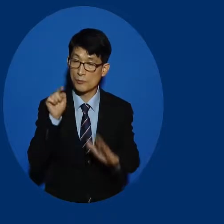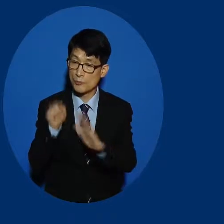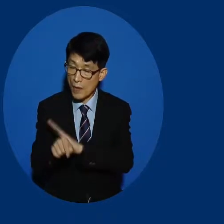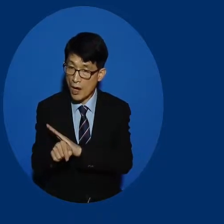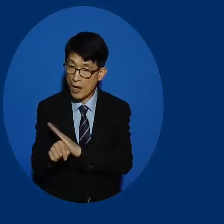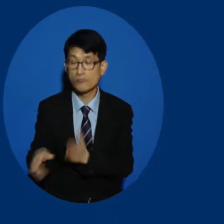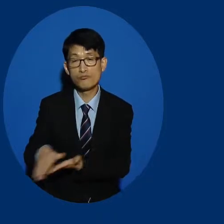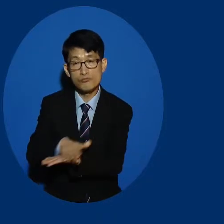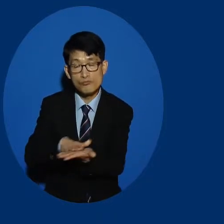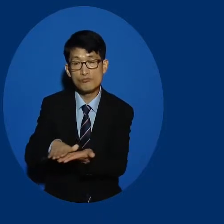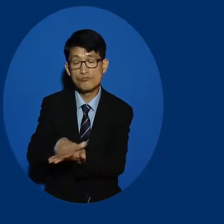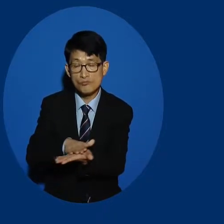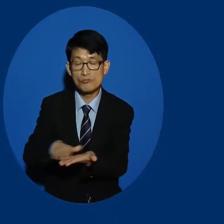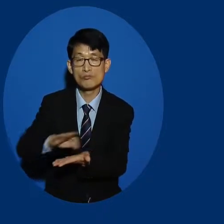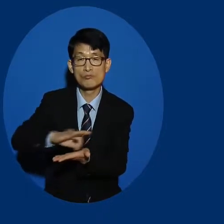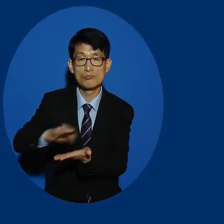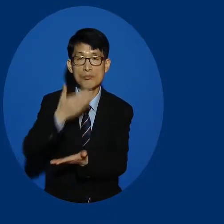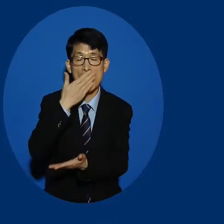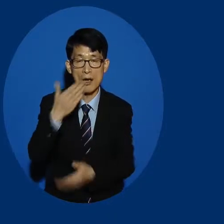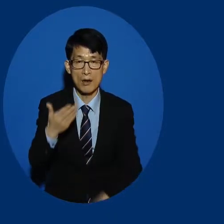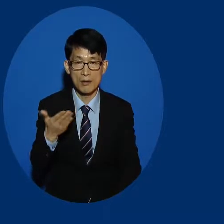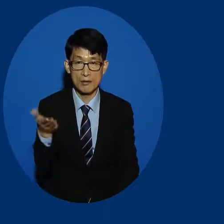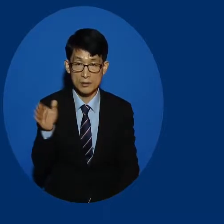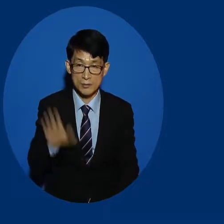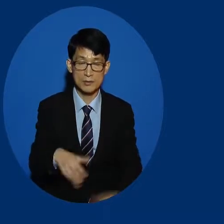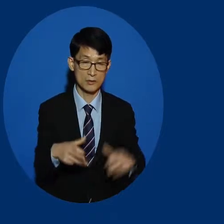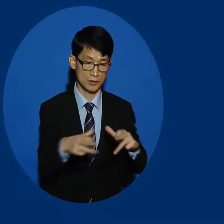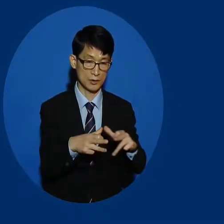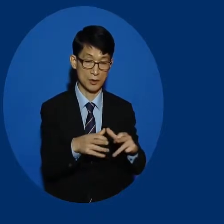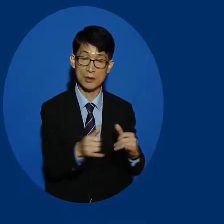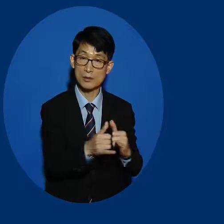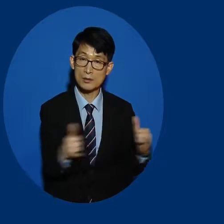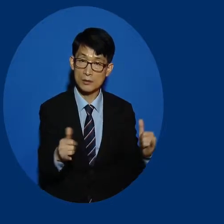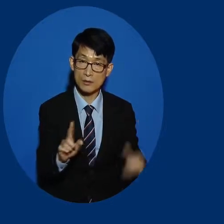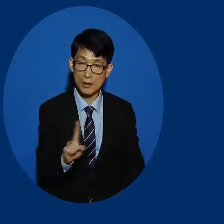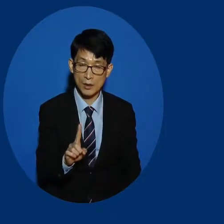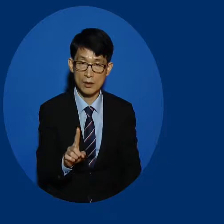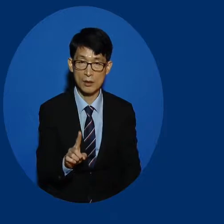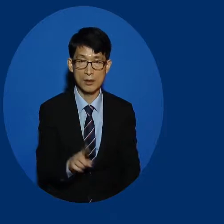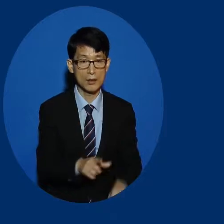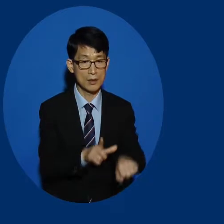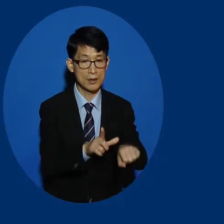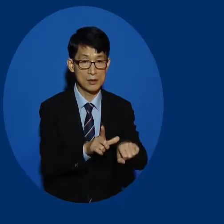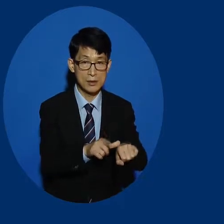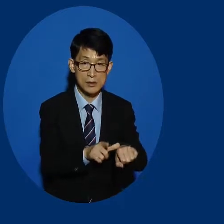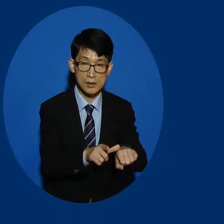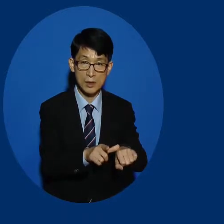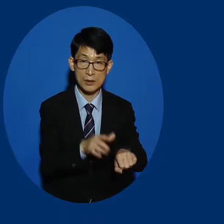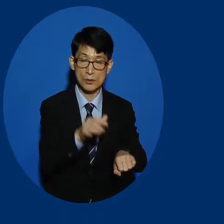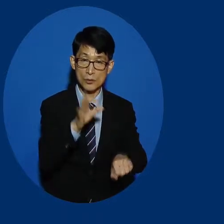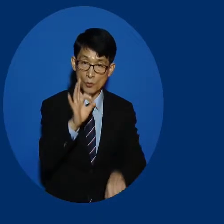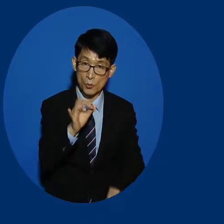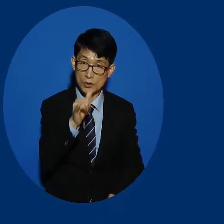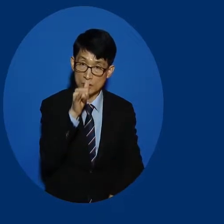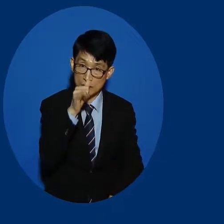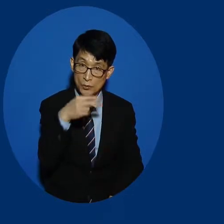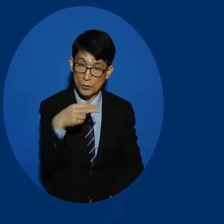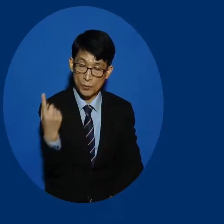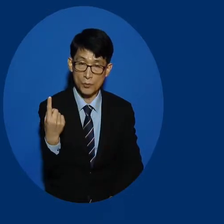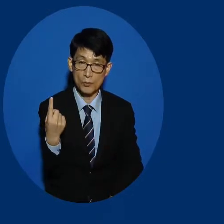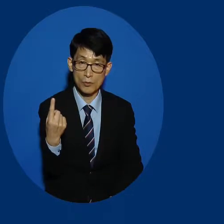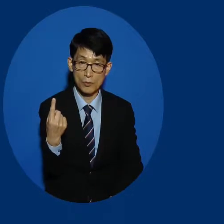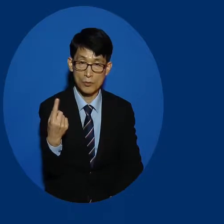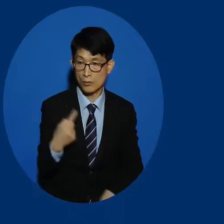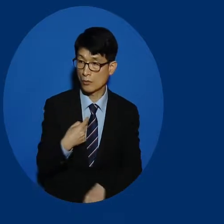있어요. 그런데 장애인의 경우에는 시간과 돈이 있다고 하더라도 특별한